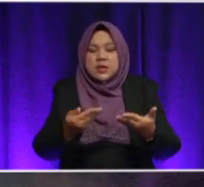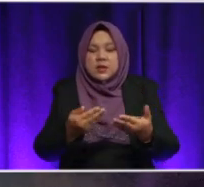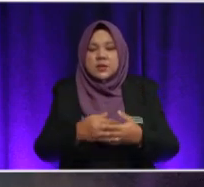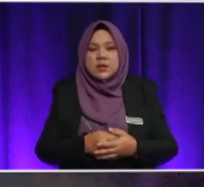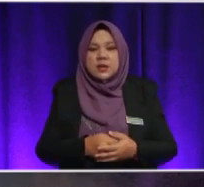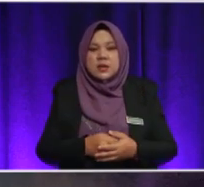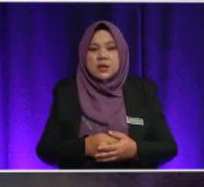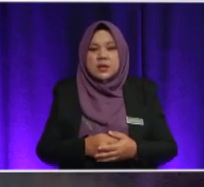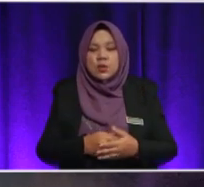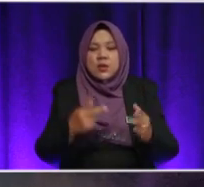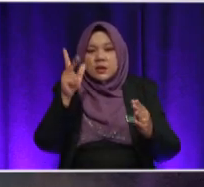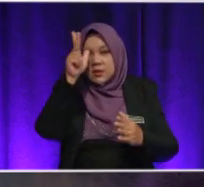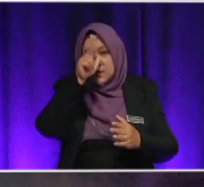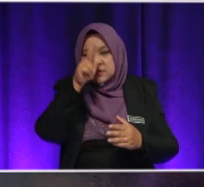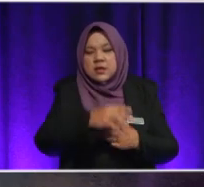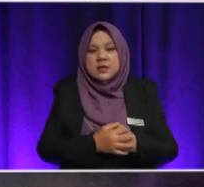oleh kerajaan